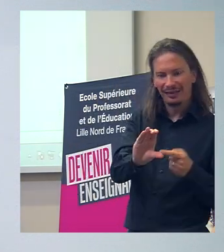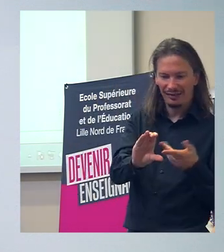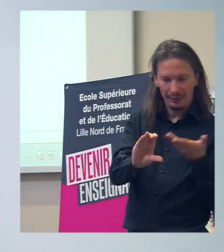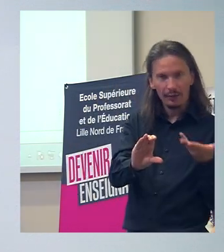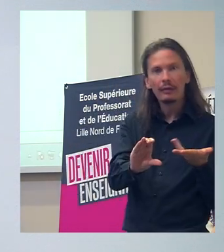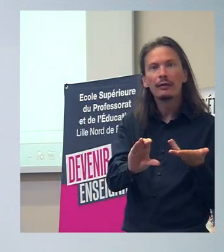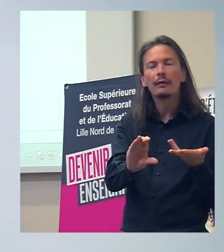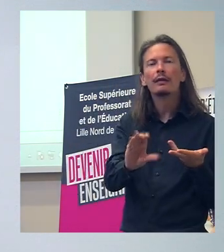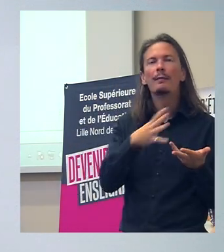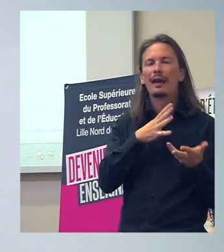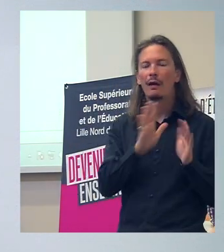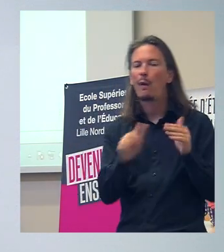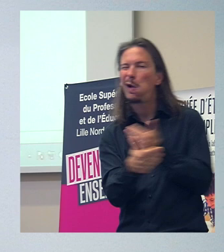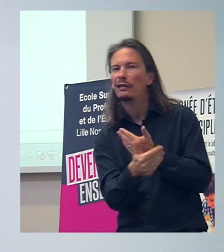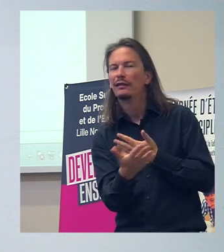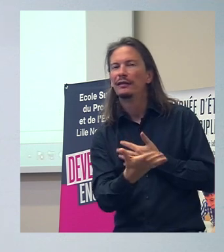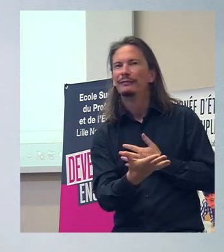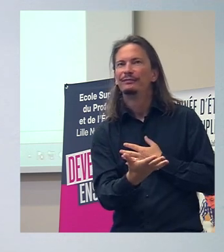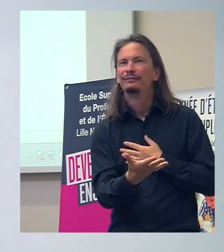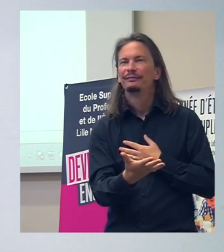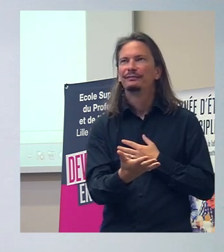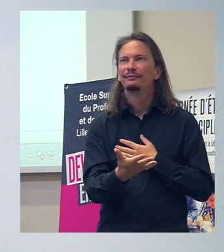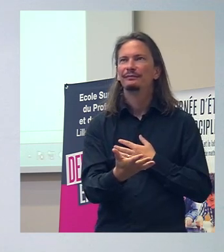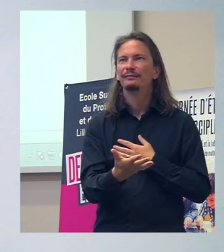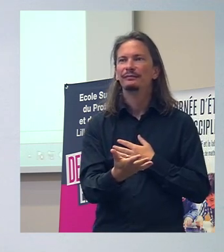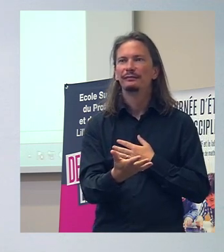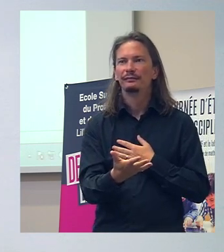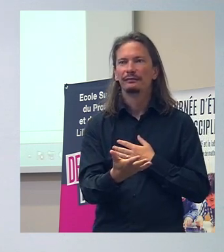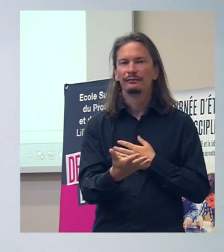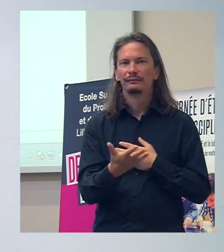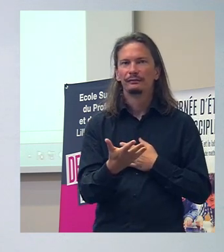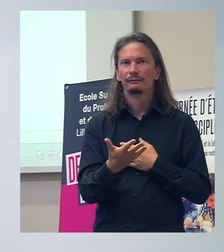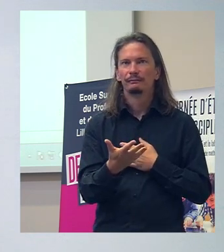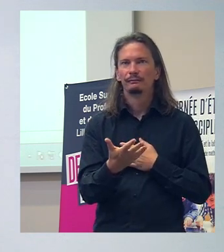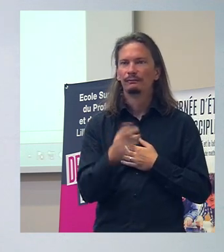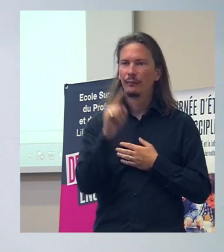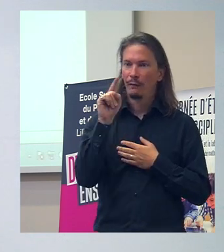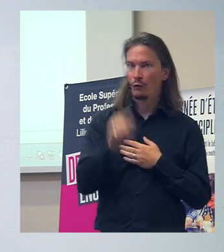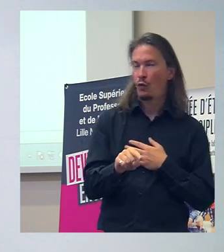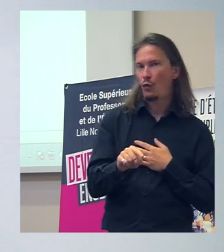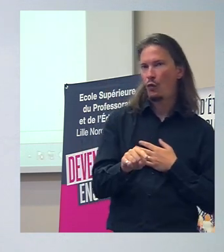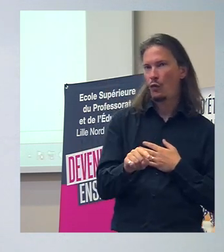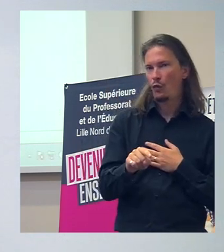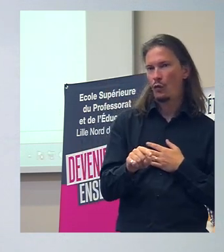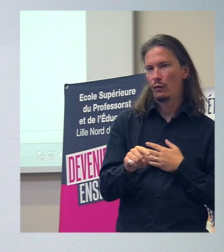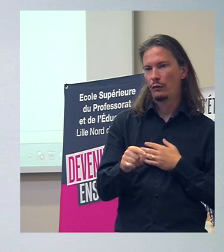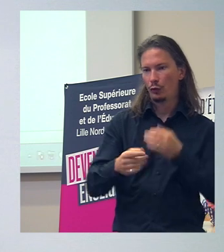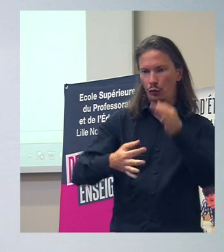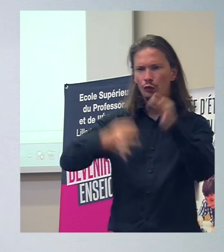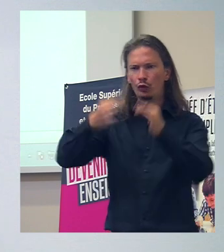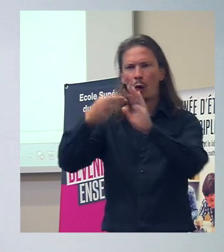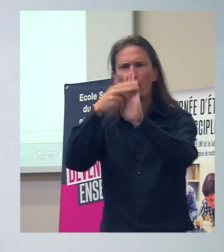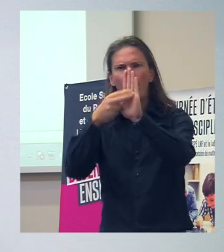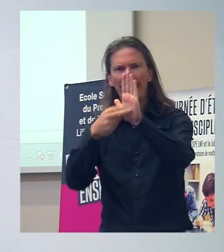de façon sous-entendue, l'idée que l'on va pouvoir exercer ce jugement normatif et